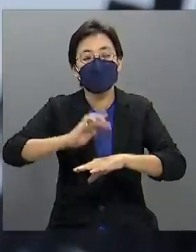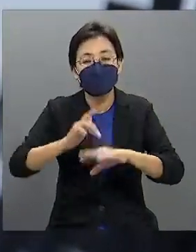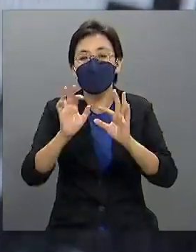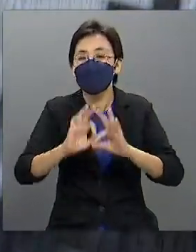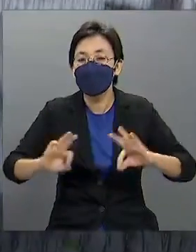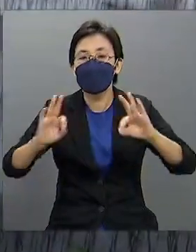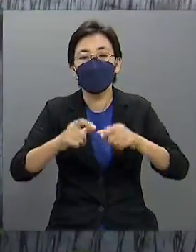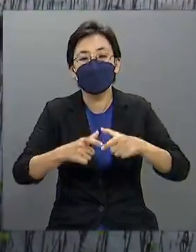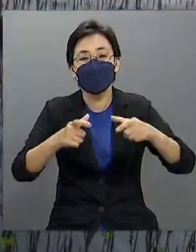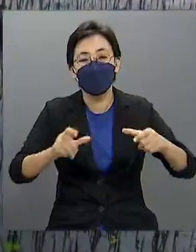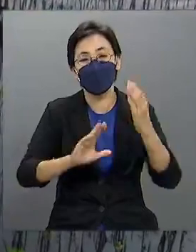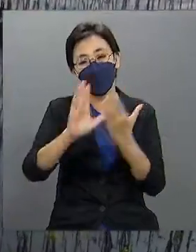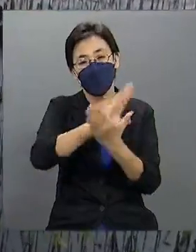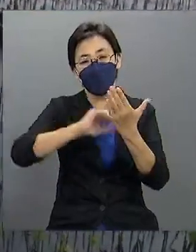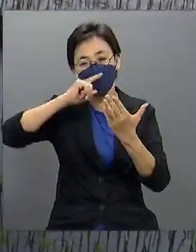ศไยเด